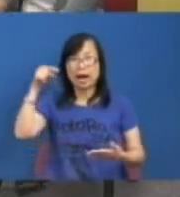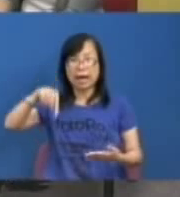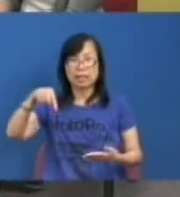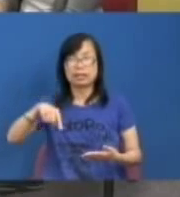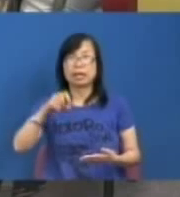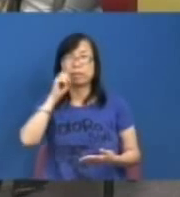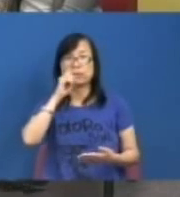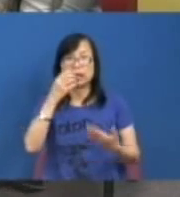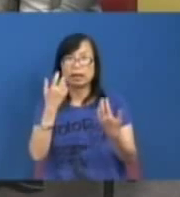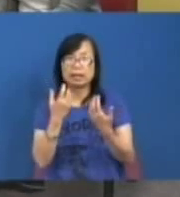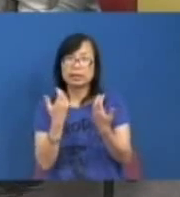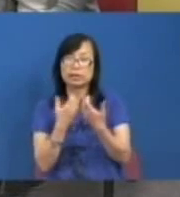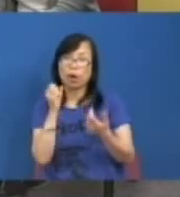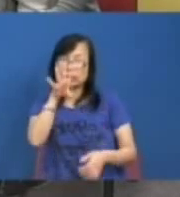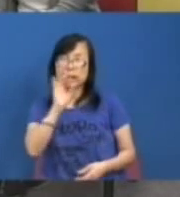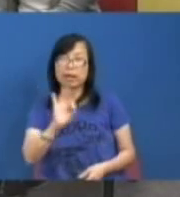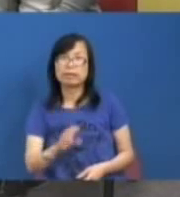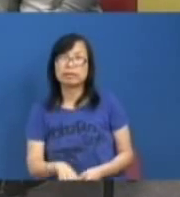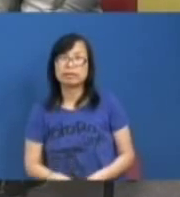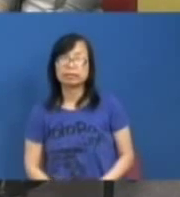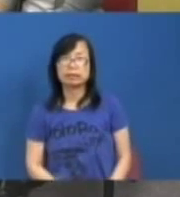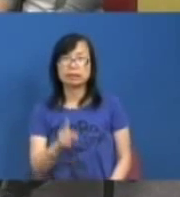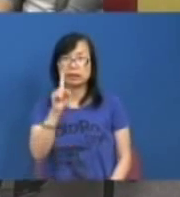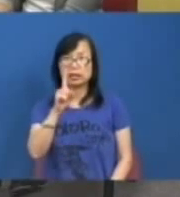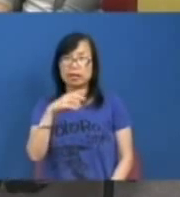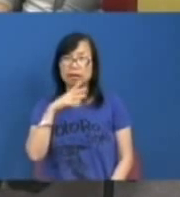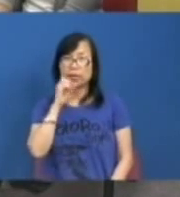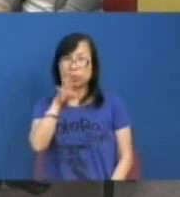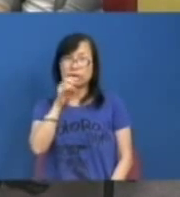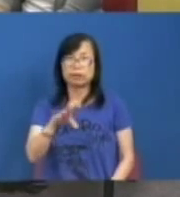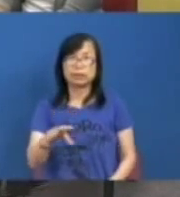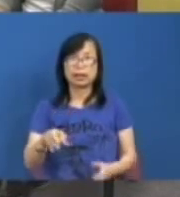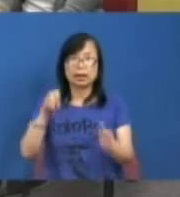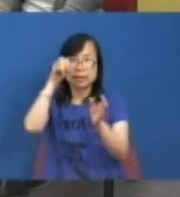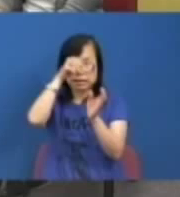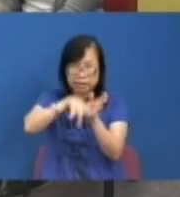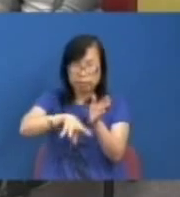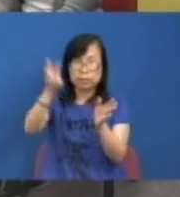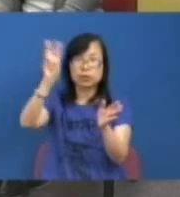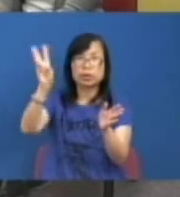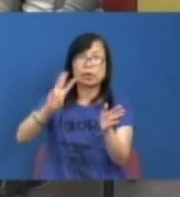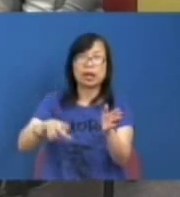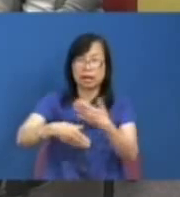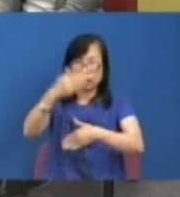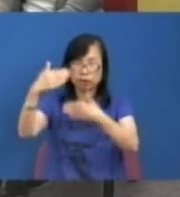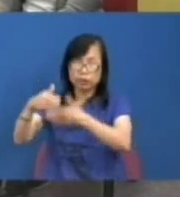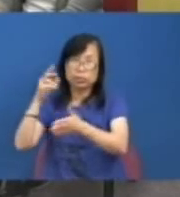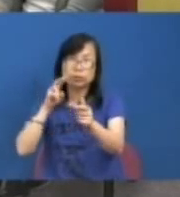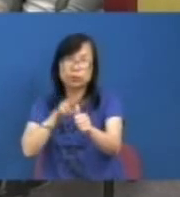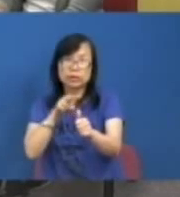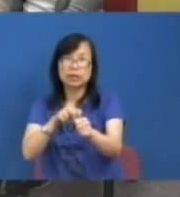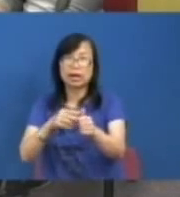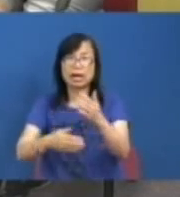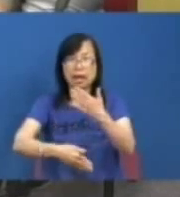我哋大家打算講咩 啊？我哋可以講下咧，就係關於滲水啦、樓宇管理啦、樓宇嘅法